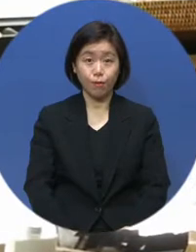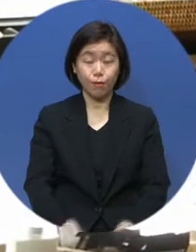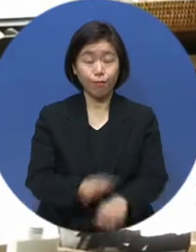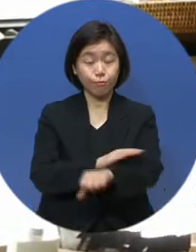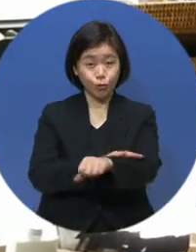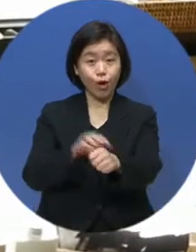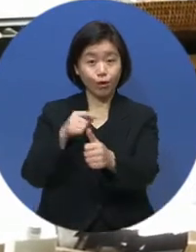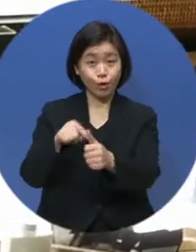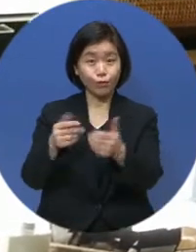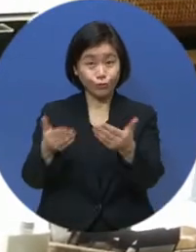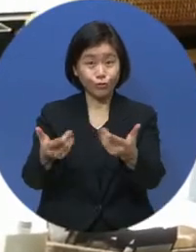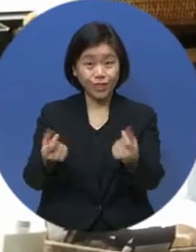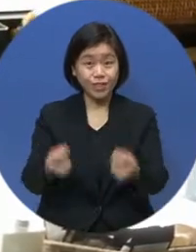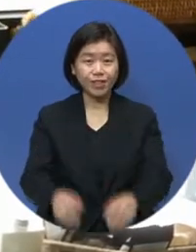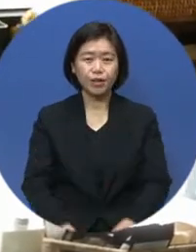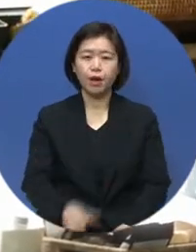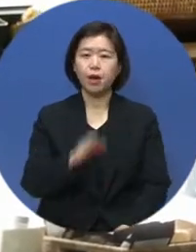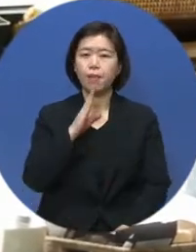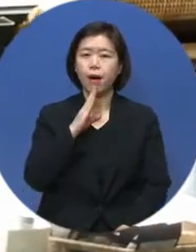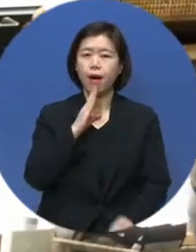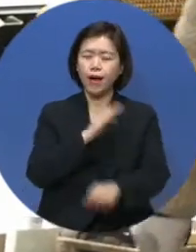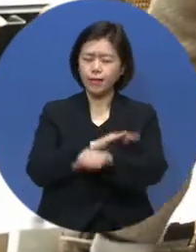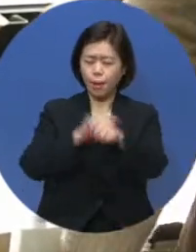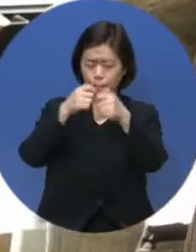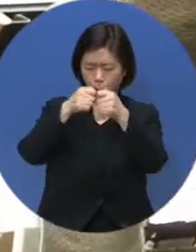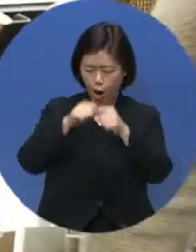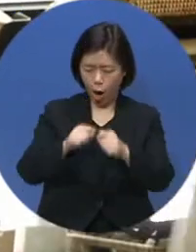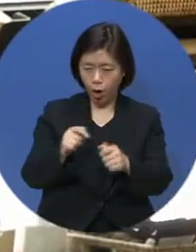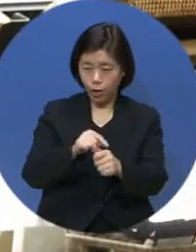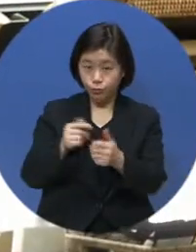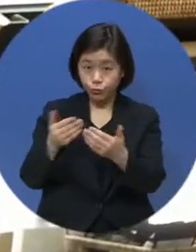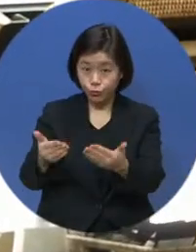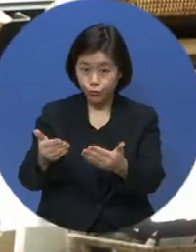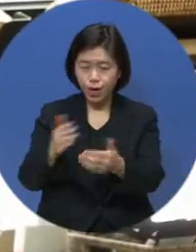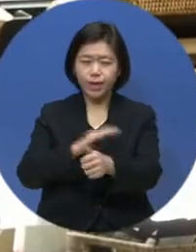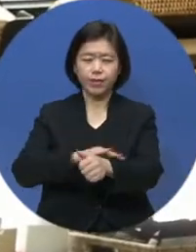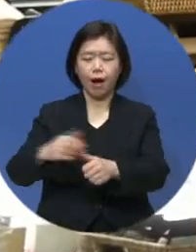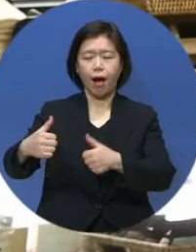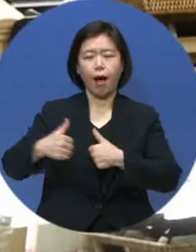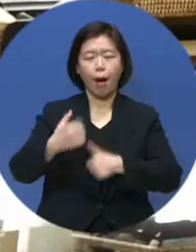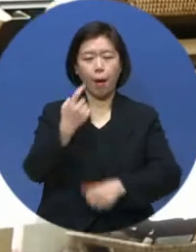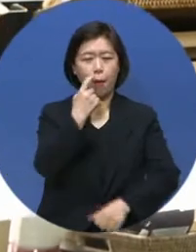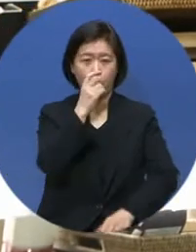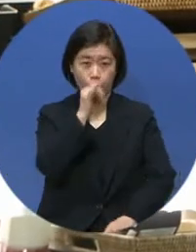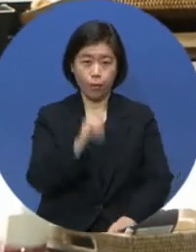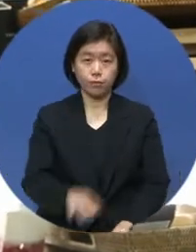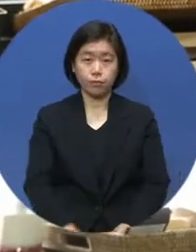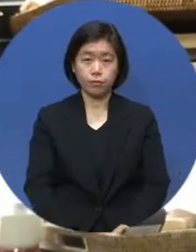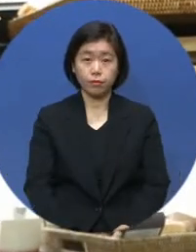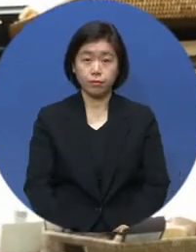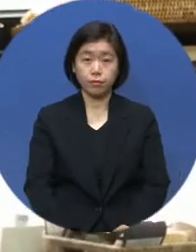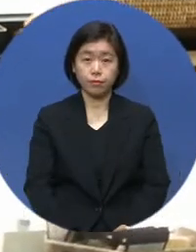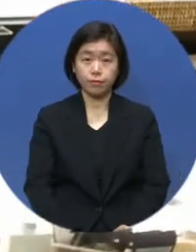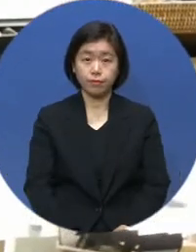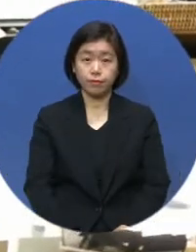네, 자세히 알려주면 잘 따라오니까. 뭐 계속 같이 뭐